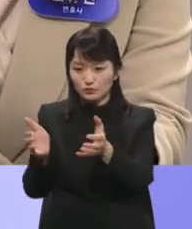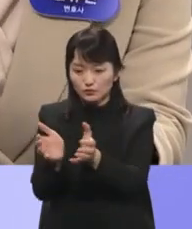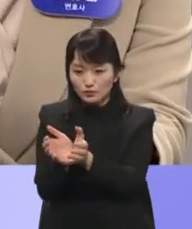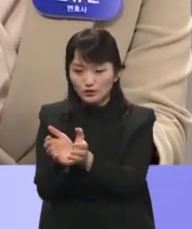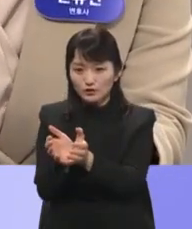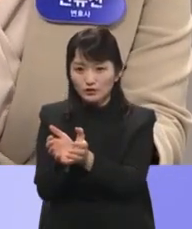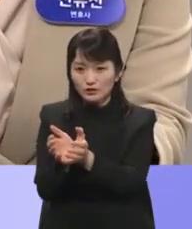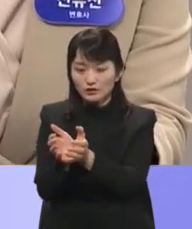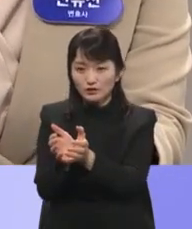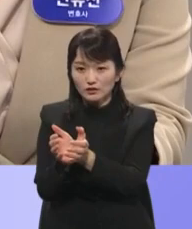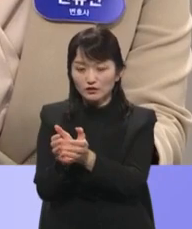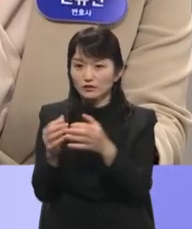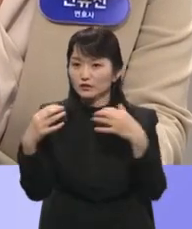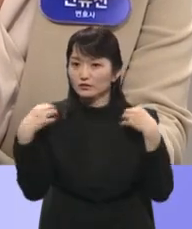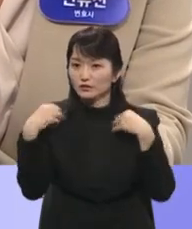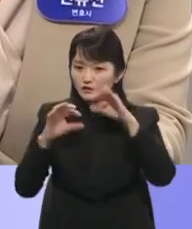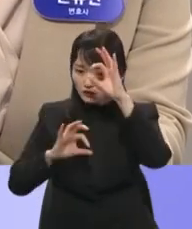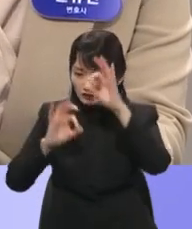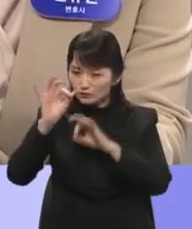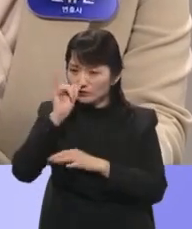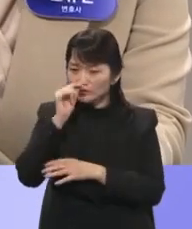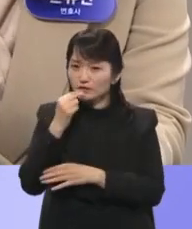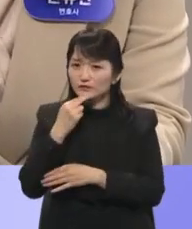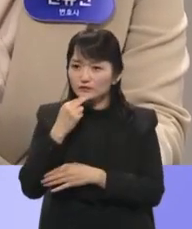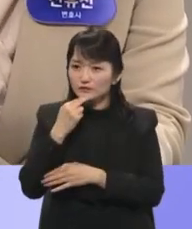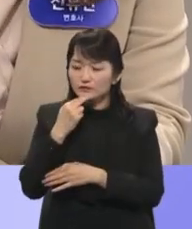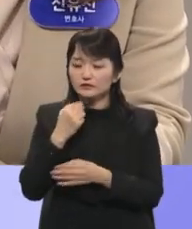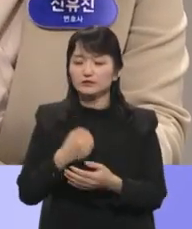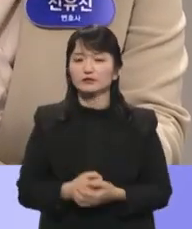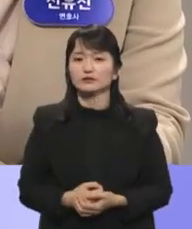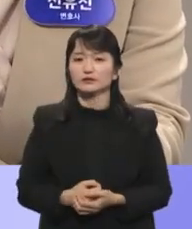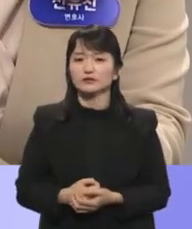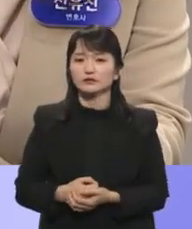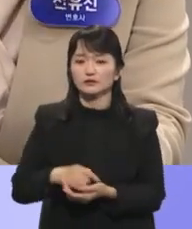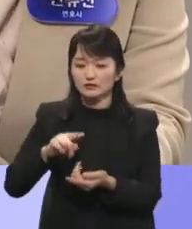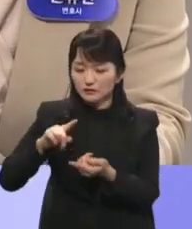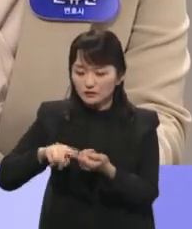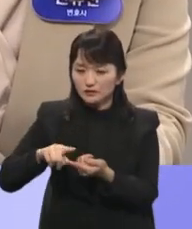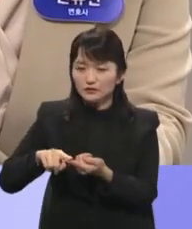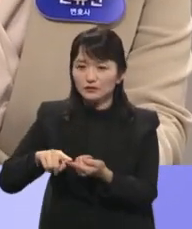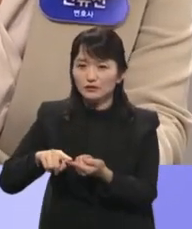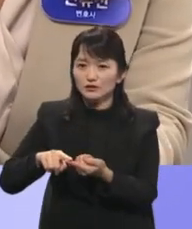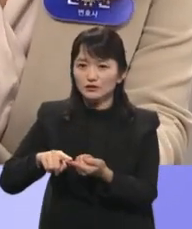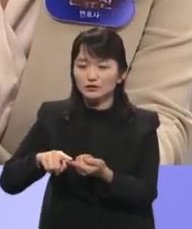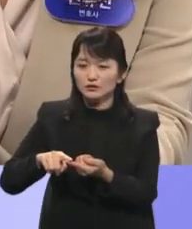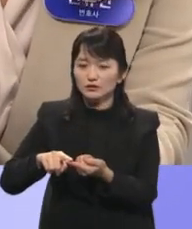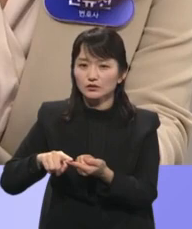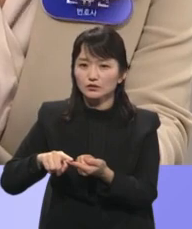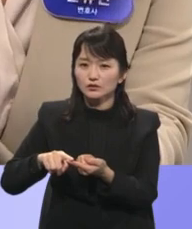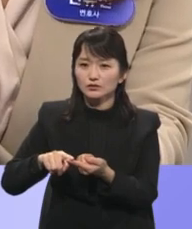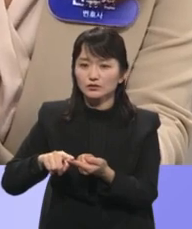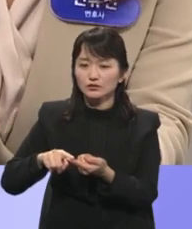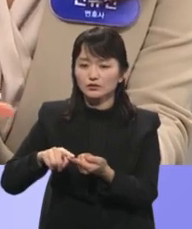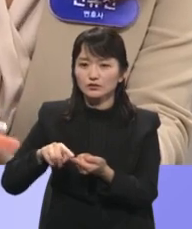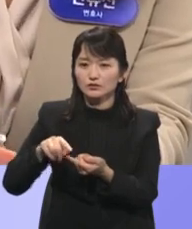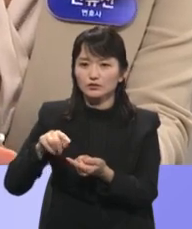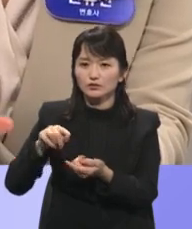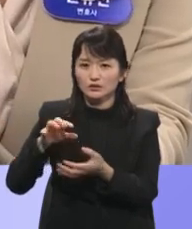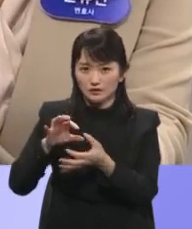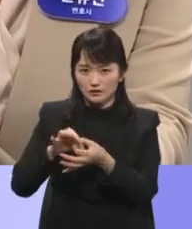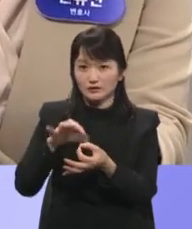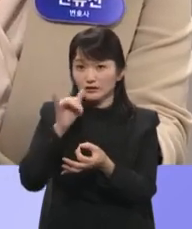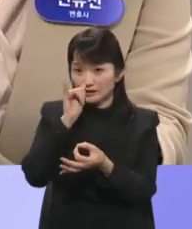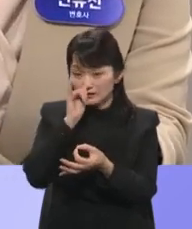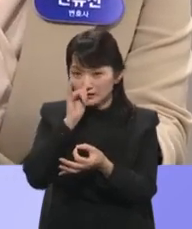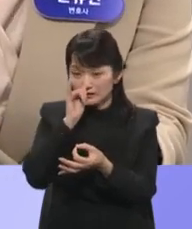과실인지이 도로에 대한 유지 관리 보수 의무 위반인지 대해서 인정이 될 경우에만 손해배상 책임이